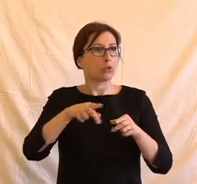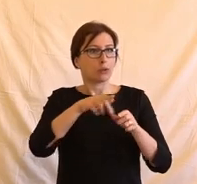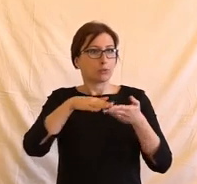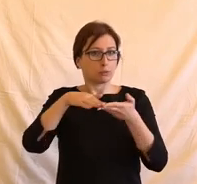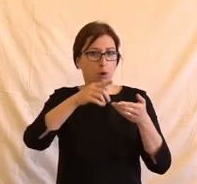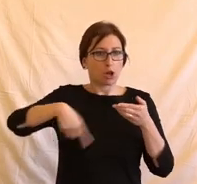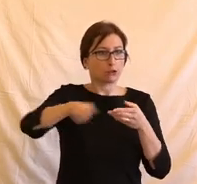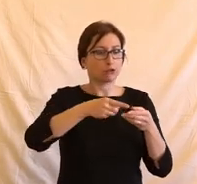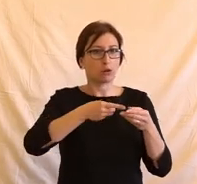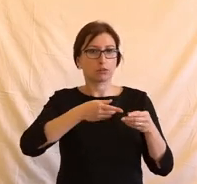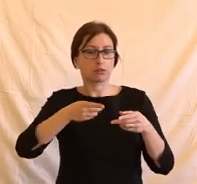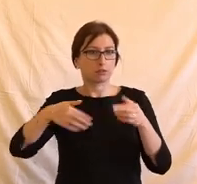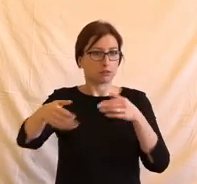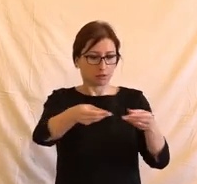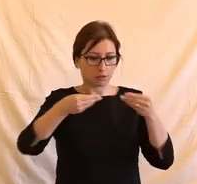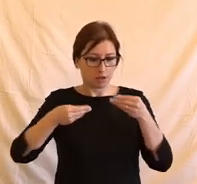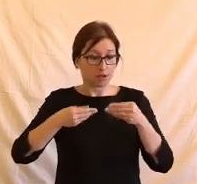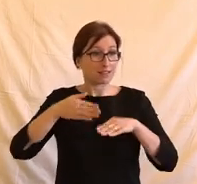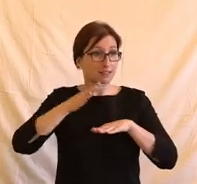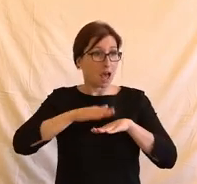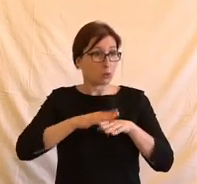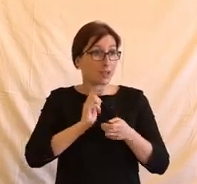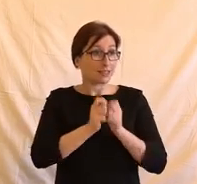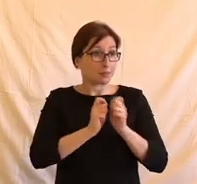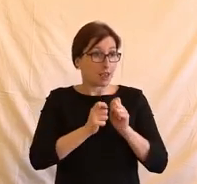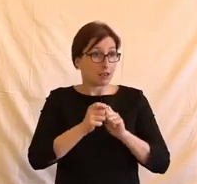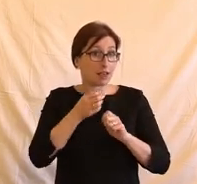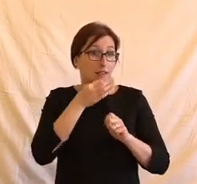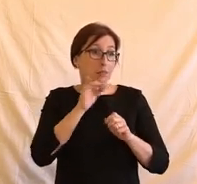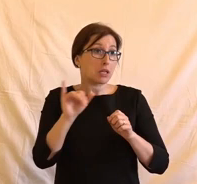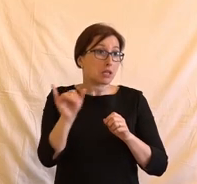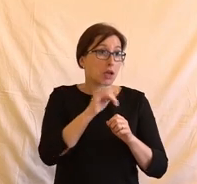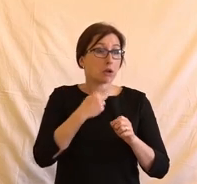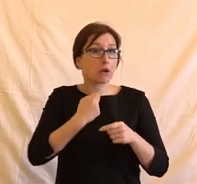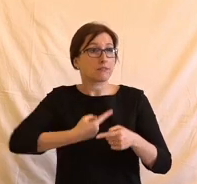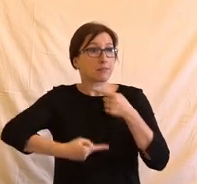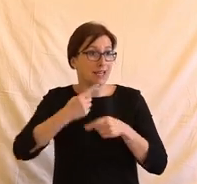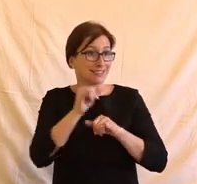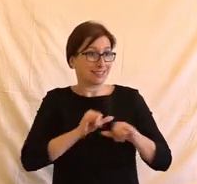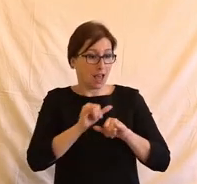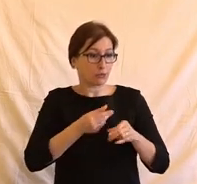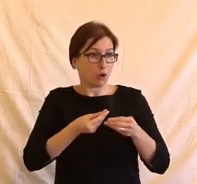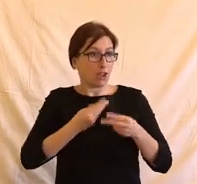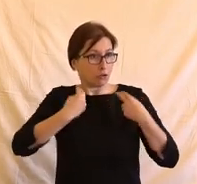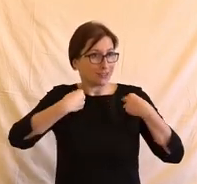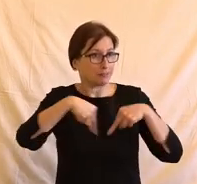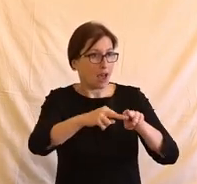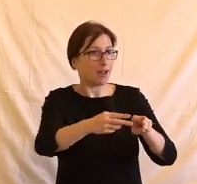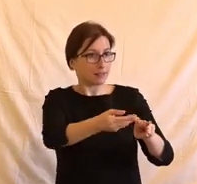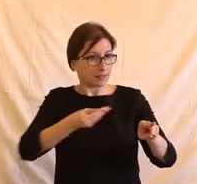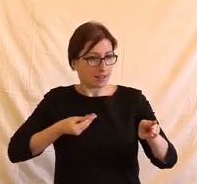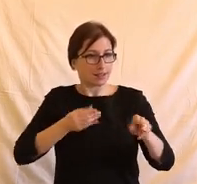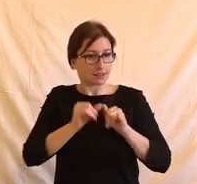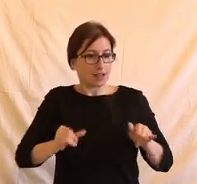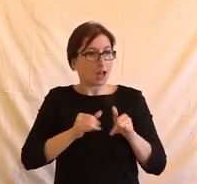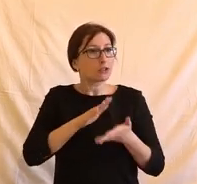vlastně zaručeno, že za ty směnky, kdyby někdo chtěl vyměnit to zlato, že